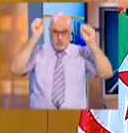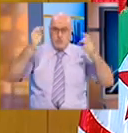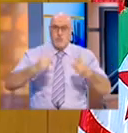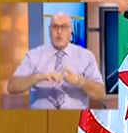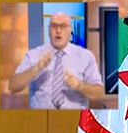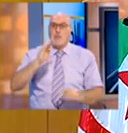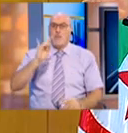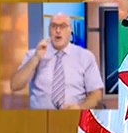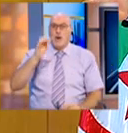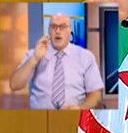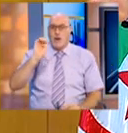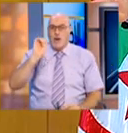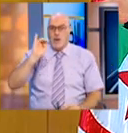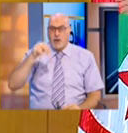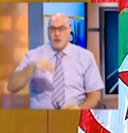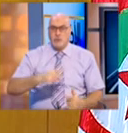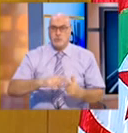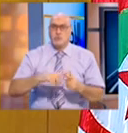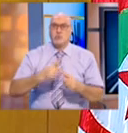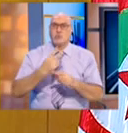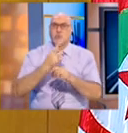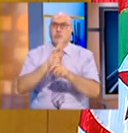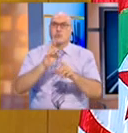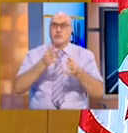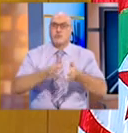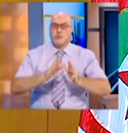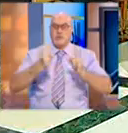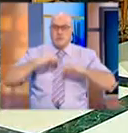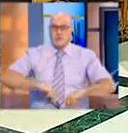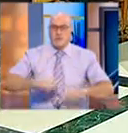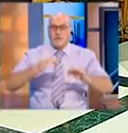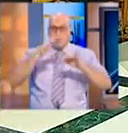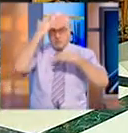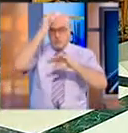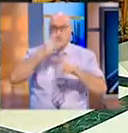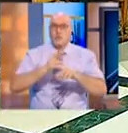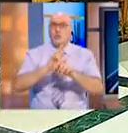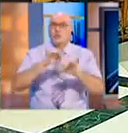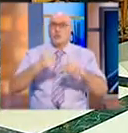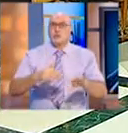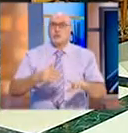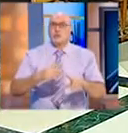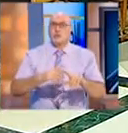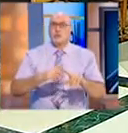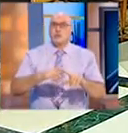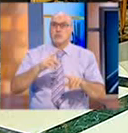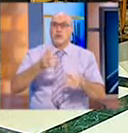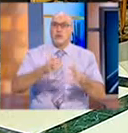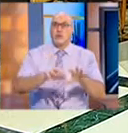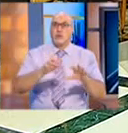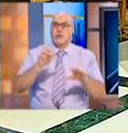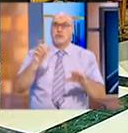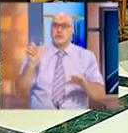بالبحرين والناطق الرسمي لوزارة الشؤون الخارجية وكذا ممثل الجزائر لدى منظمة المؤتمر